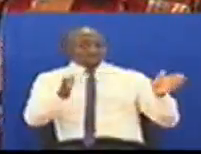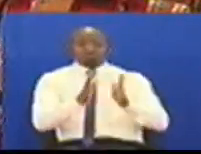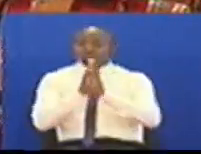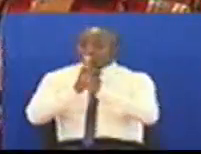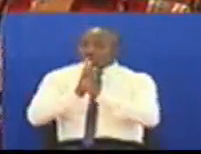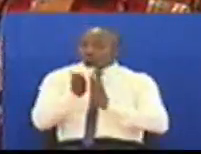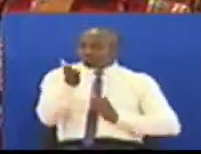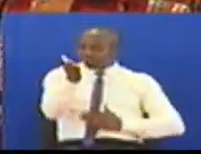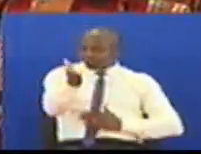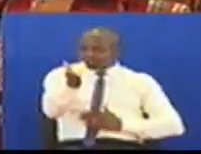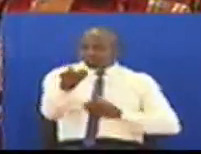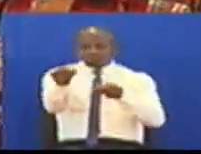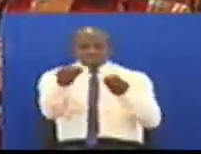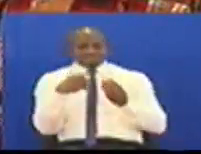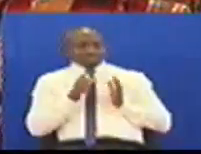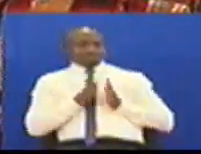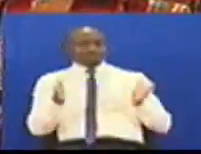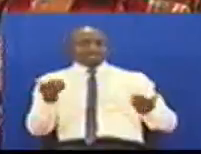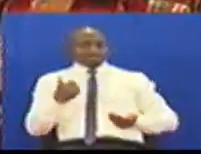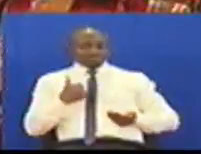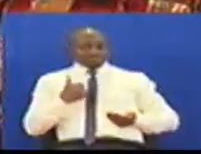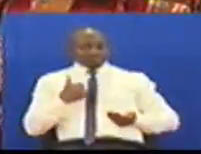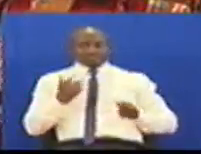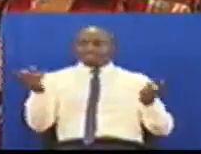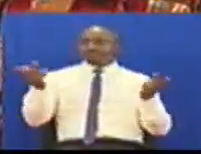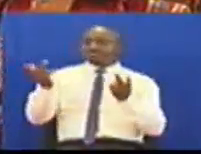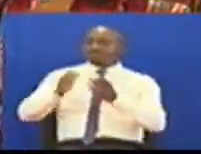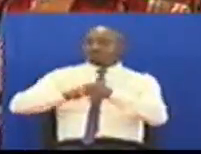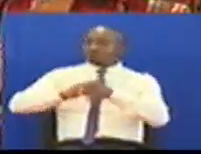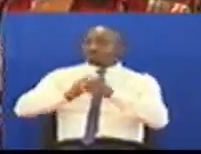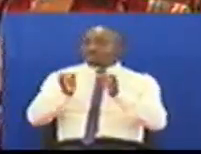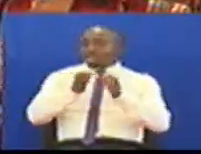mwenyewe kwa kunipa nafasi hii, lakini nichukue nafasi hii